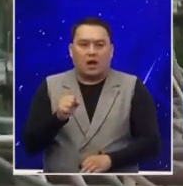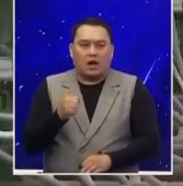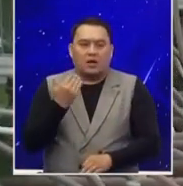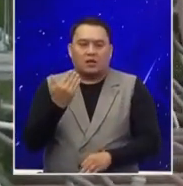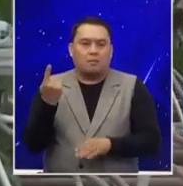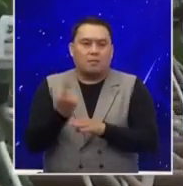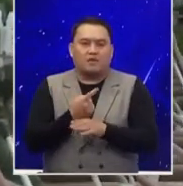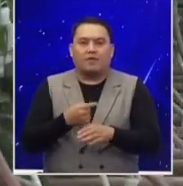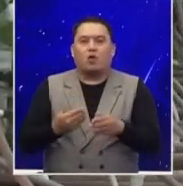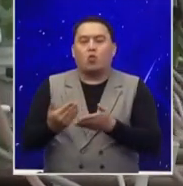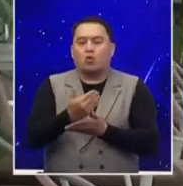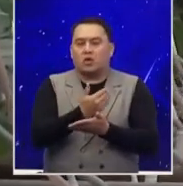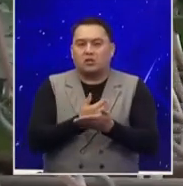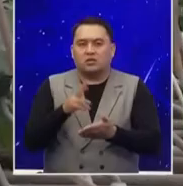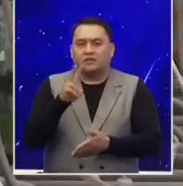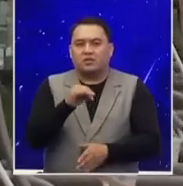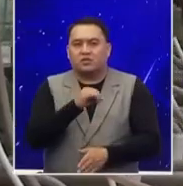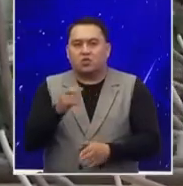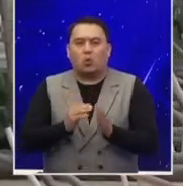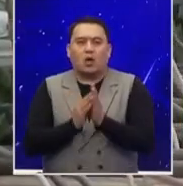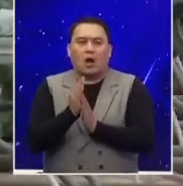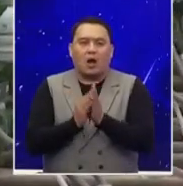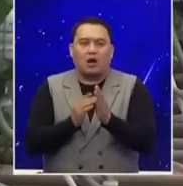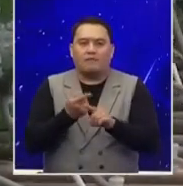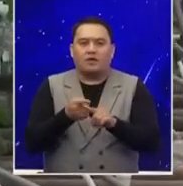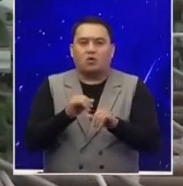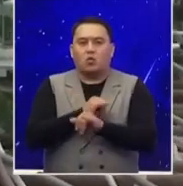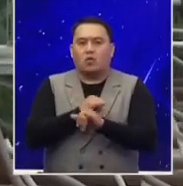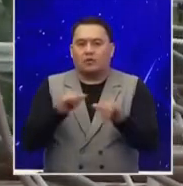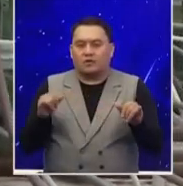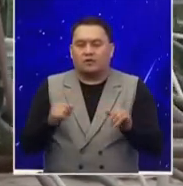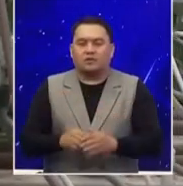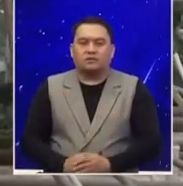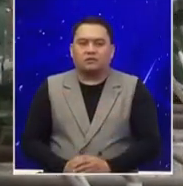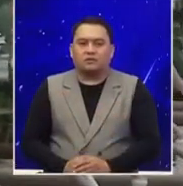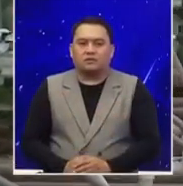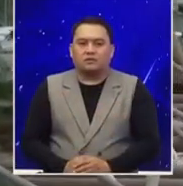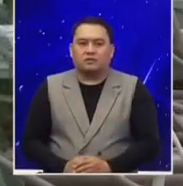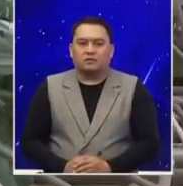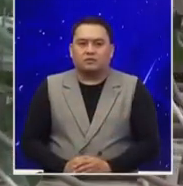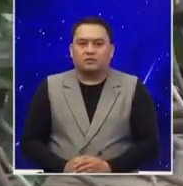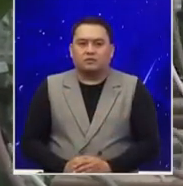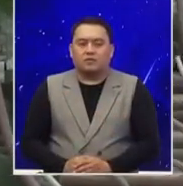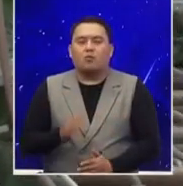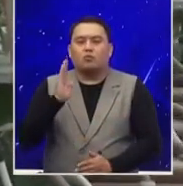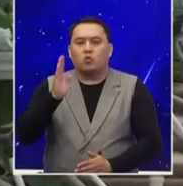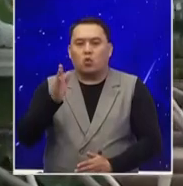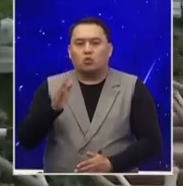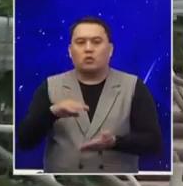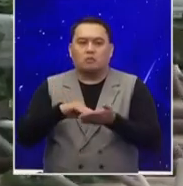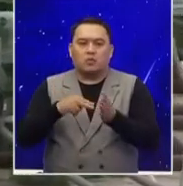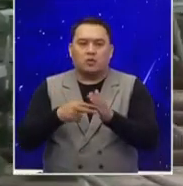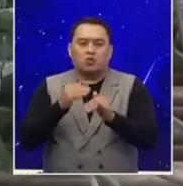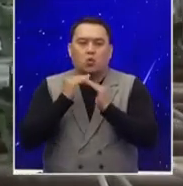С первого урожая уже собрано 200 тонн огурцов. В этот раз число намерены удвоить, доведя до 400 тонн. В будущем теплицу